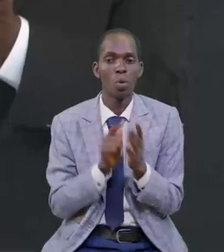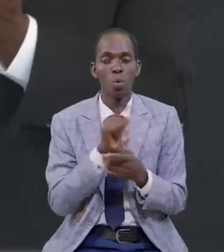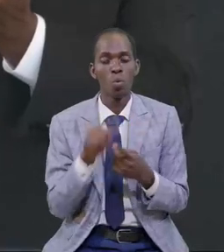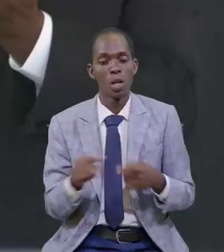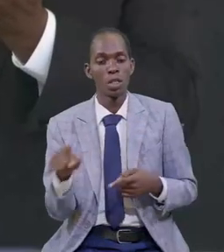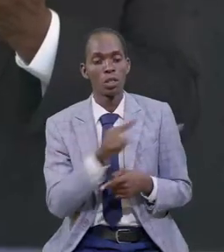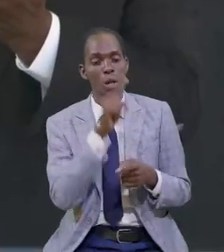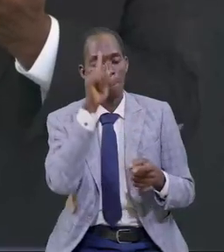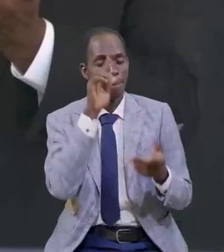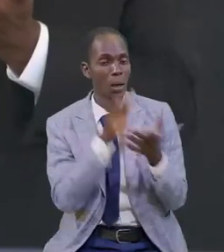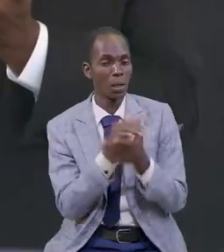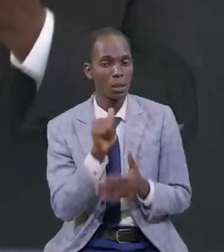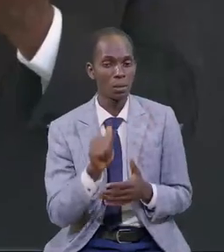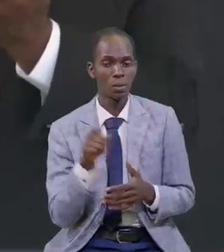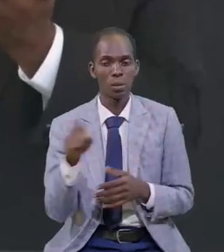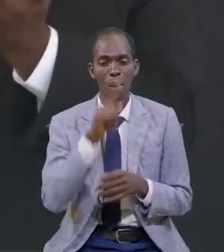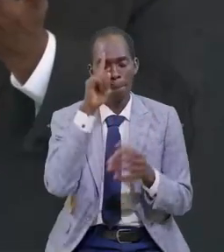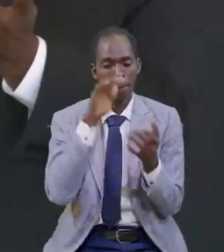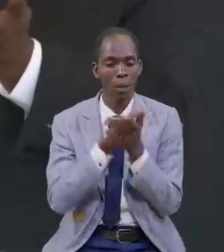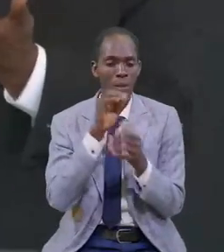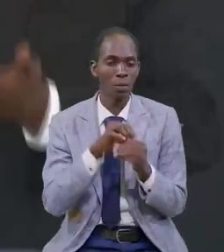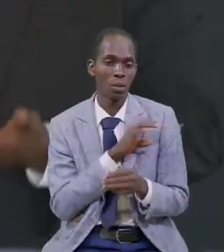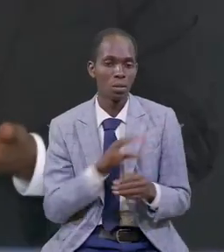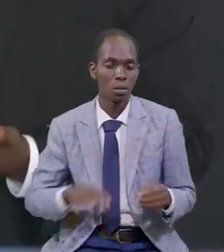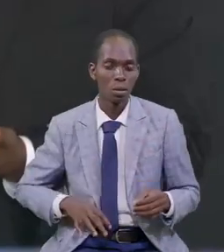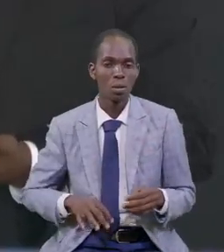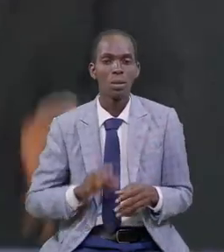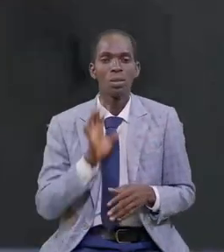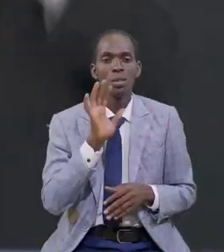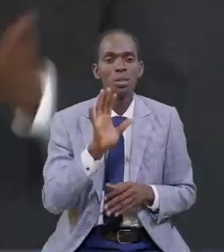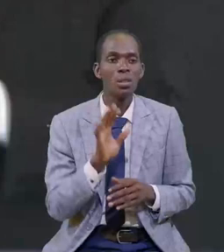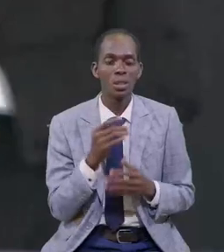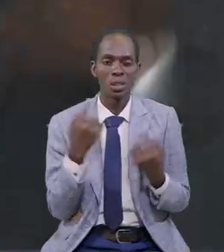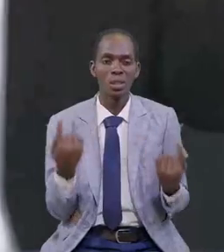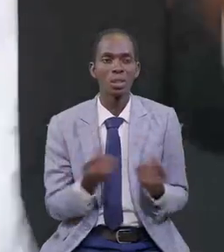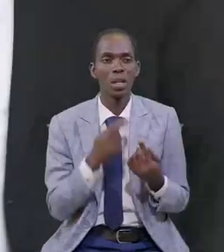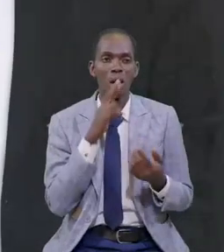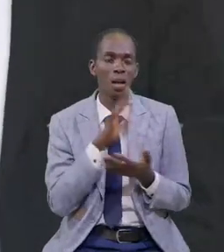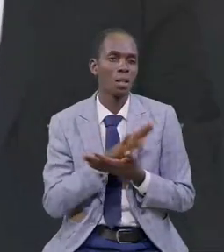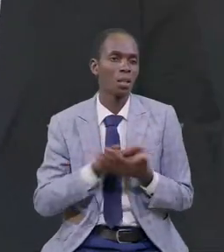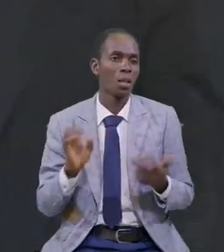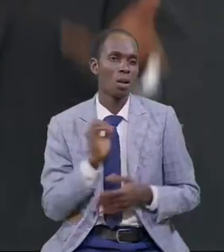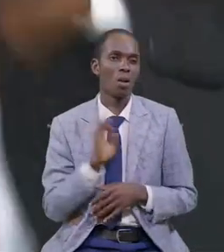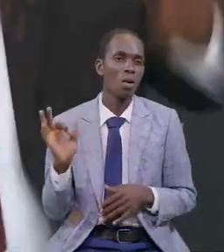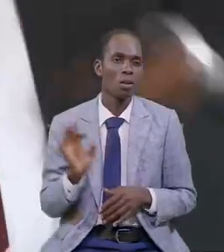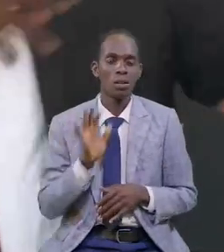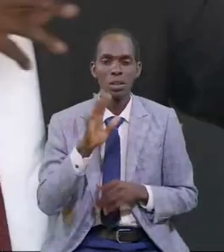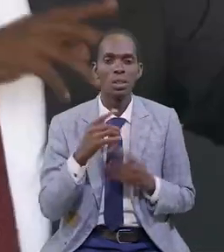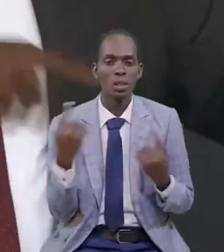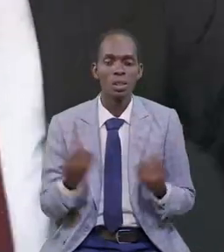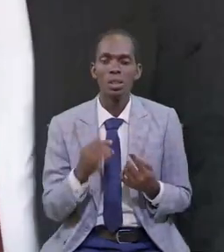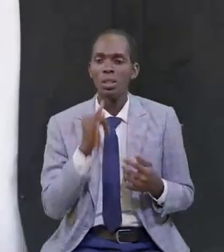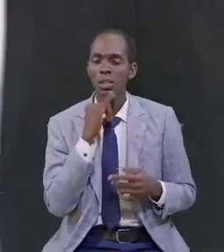Christ les péchés sont effacés les péchés sont purifiés les péchés sont à